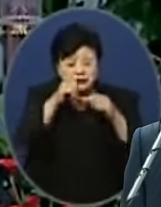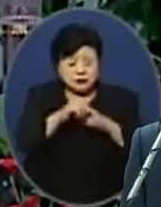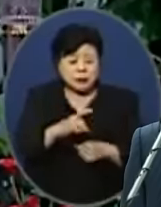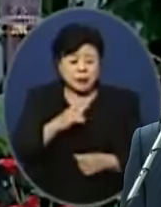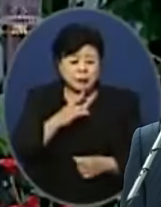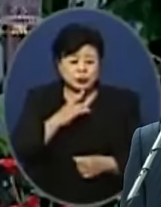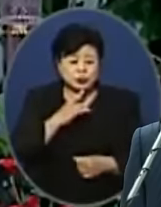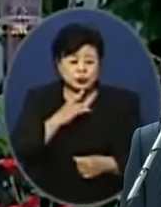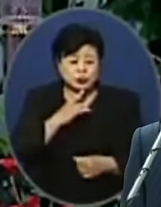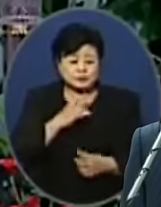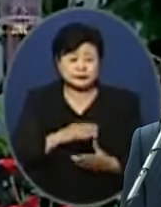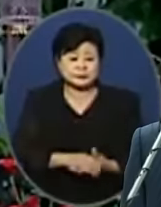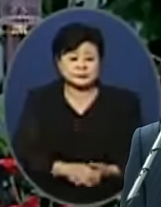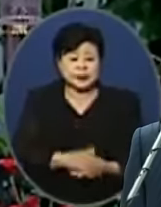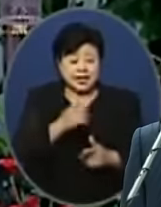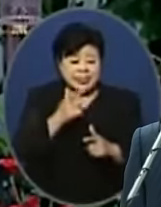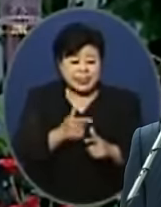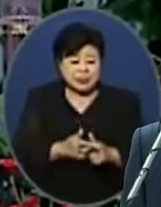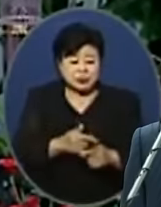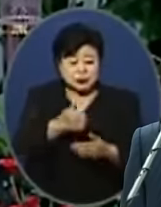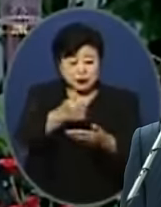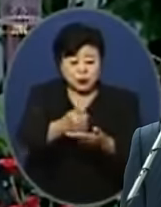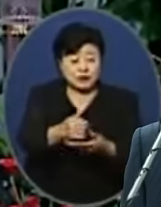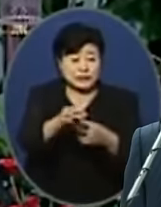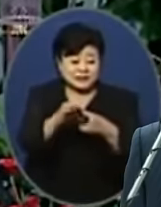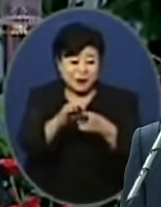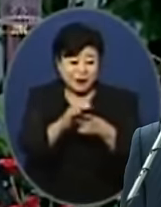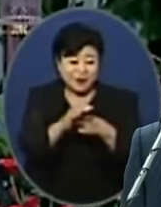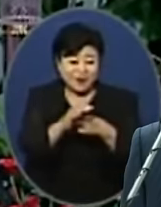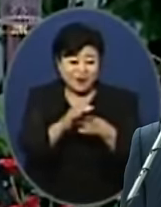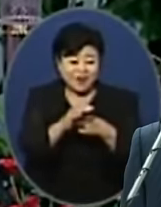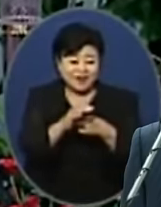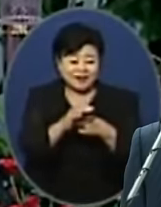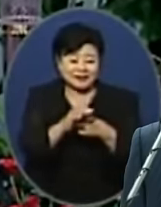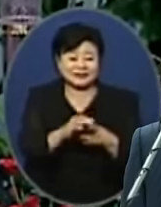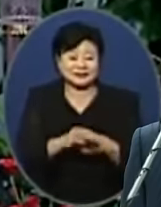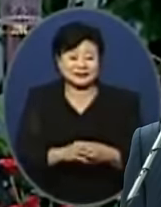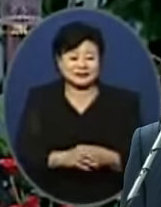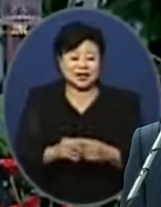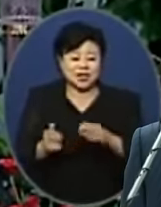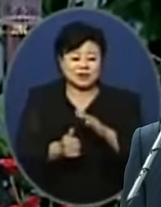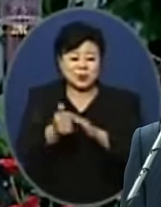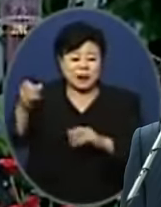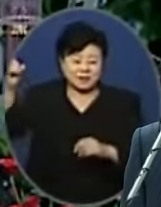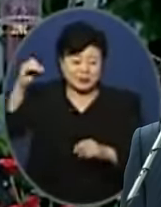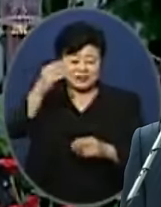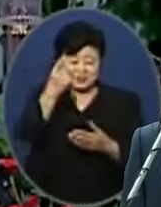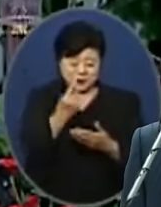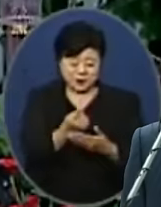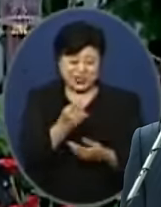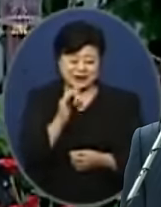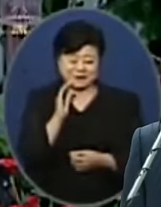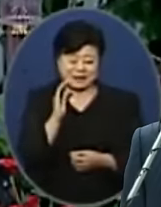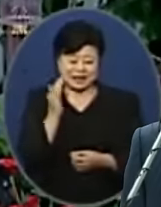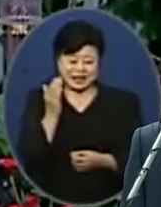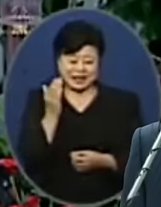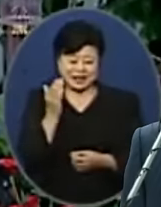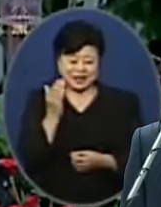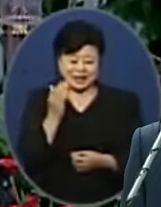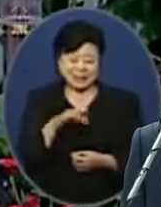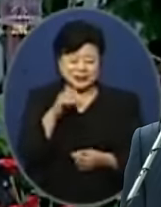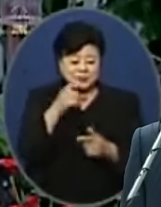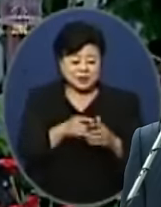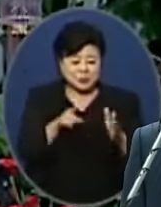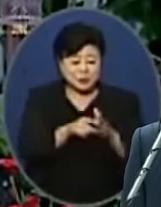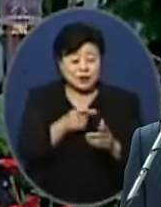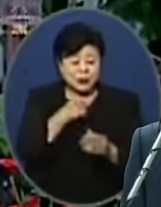절망밖에 없습니다. 예수님을 모시면 여러분 소망의 빛으로 나오게 되는 것입니다. 오늘 처음